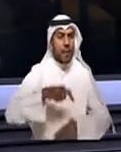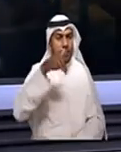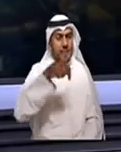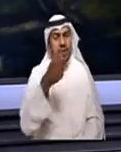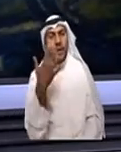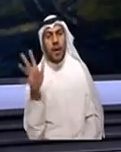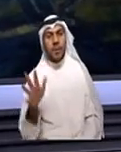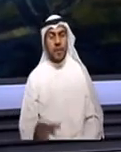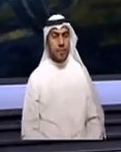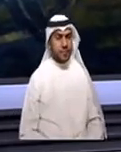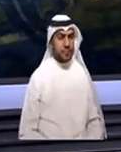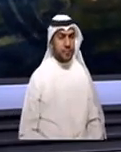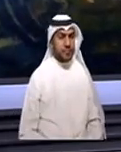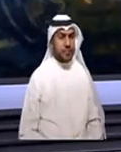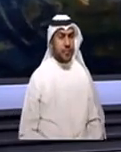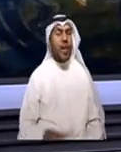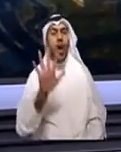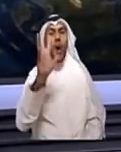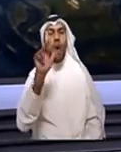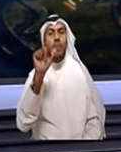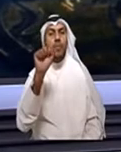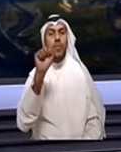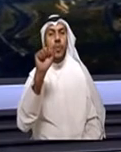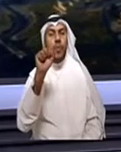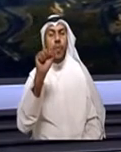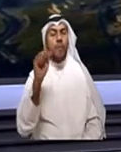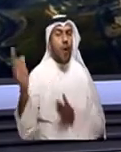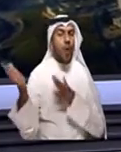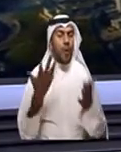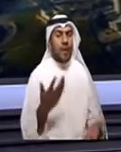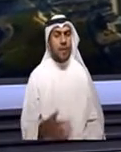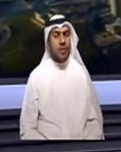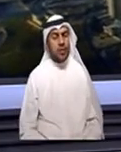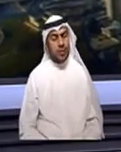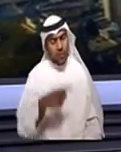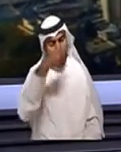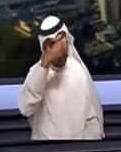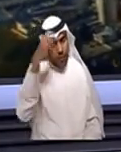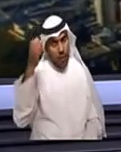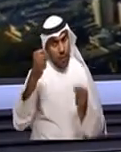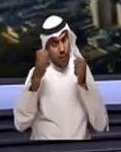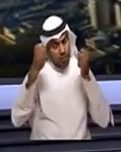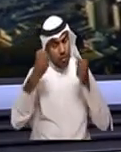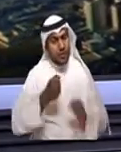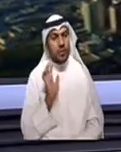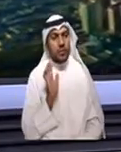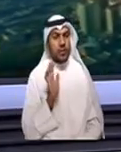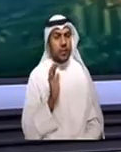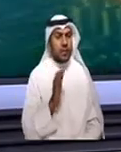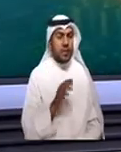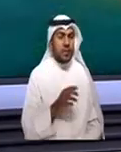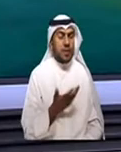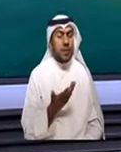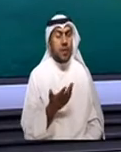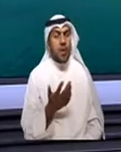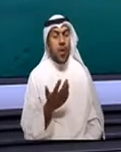دقيقة. بالنسبة للطقس المتوقع لمدينة الكويت خلال 5 أيام القادمة، أجواء شديدة الحرارة في النهار، استمرار في الرياح الشمالية الغربية قد